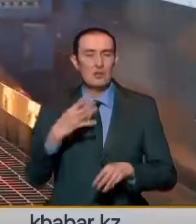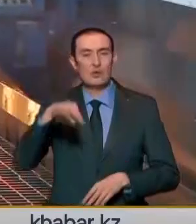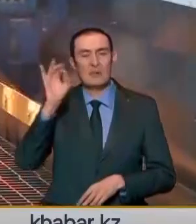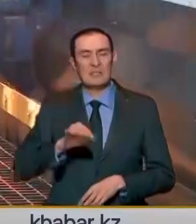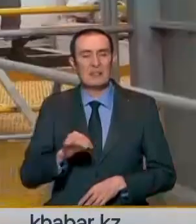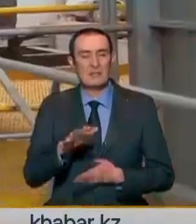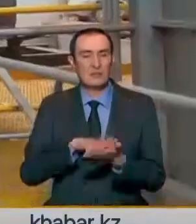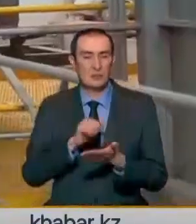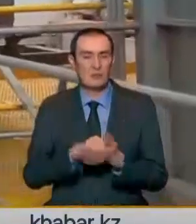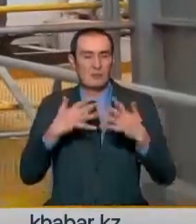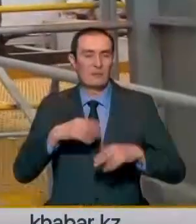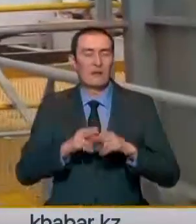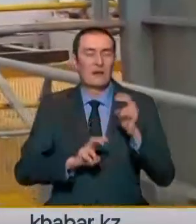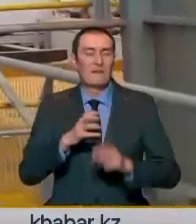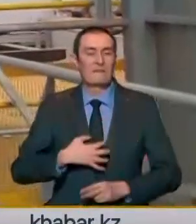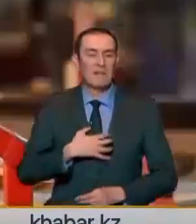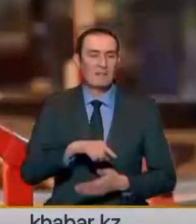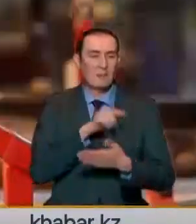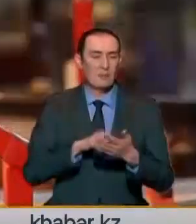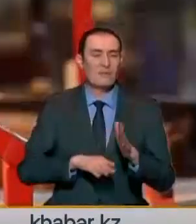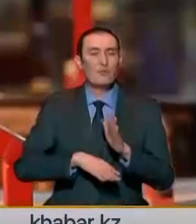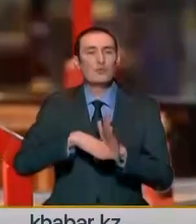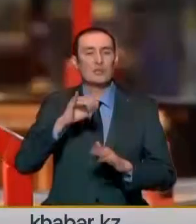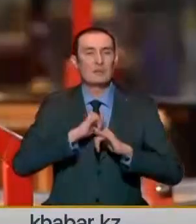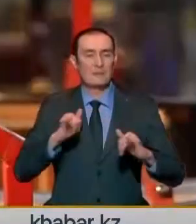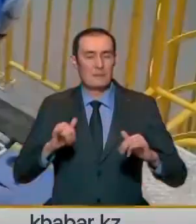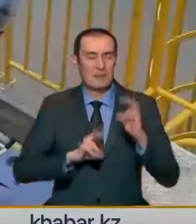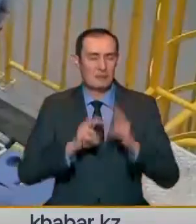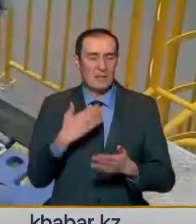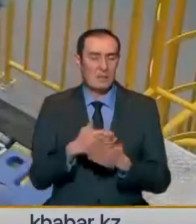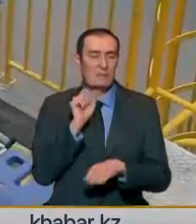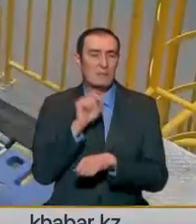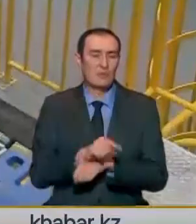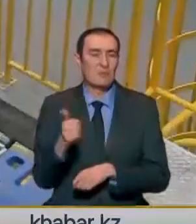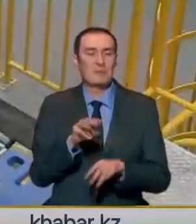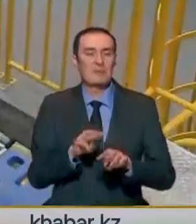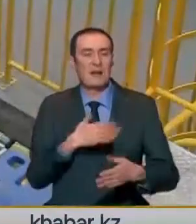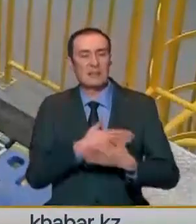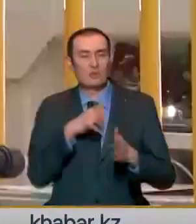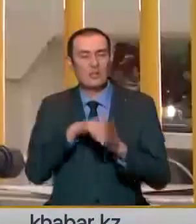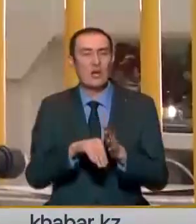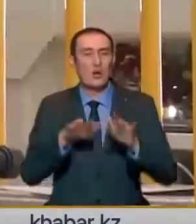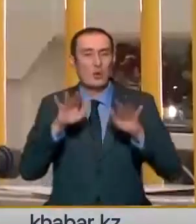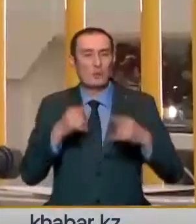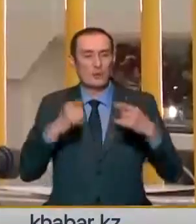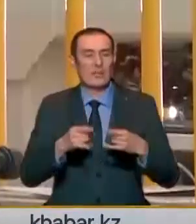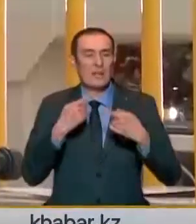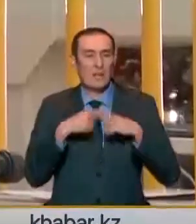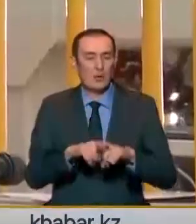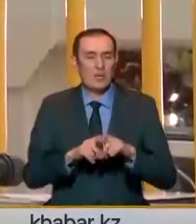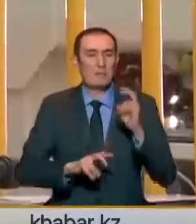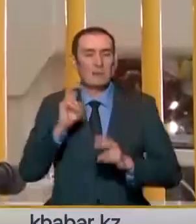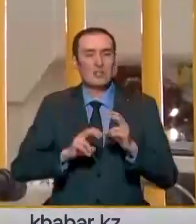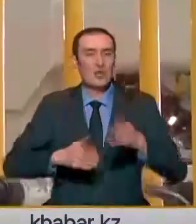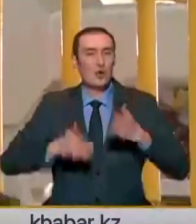техники в машиностроении особую актуальность приобретают вопросы модернизации производства. Премьер поручил активнее внедрять цифровые технологии и использовать промышленных